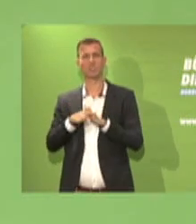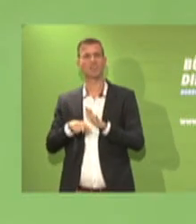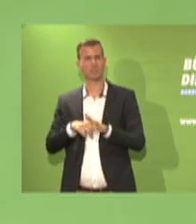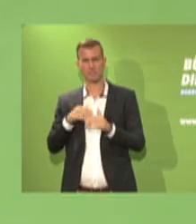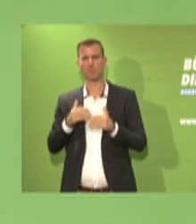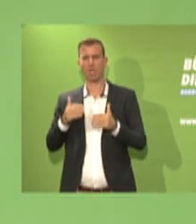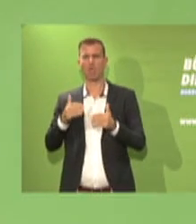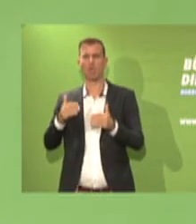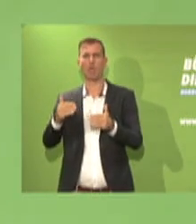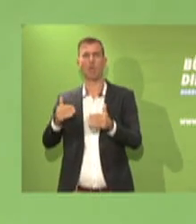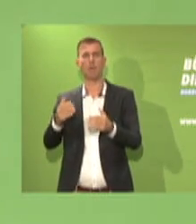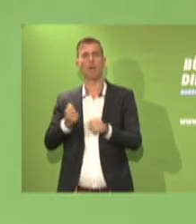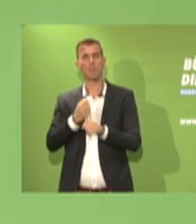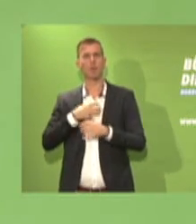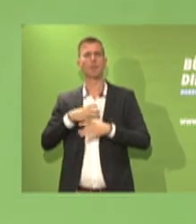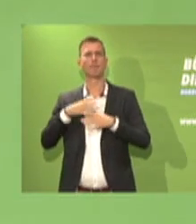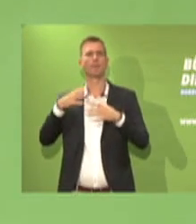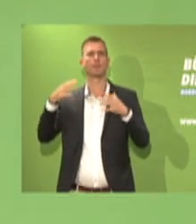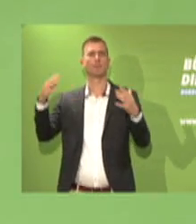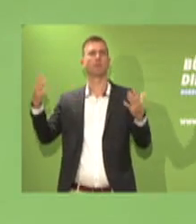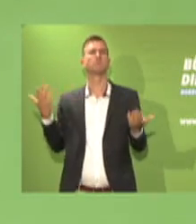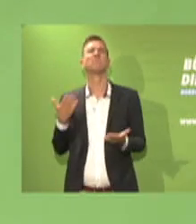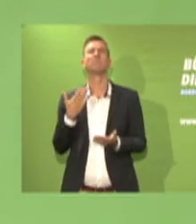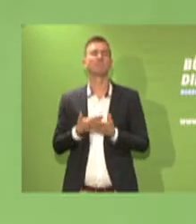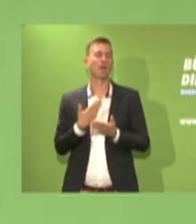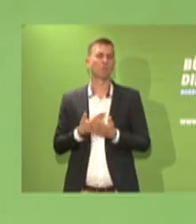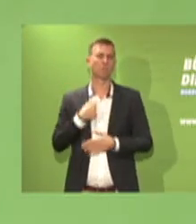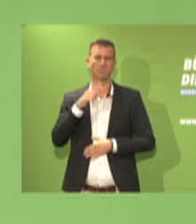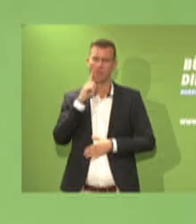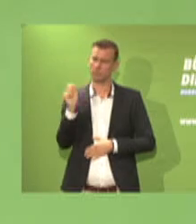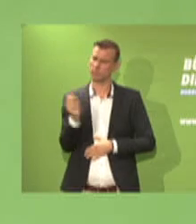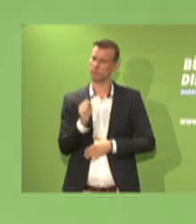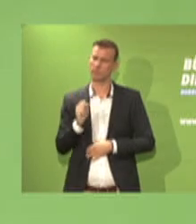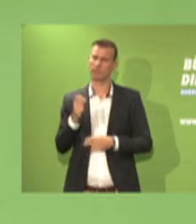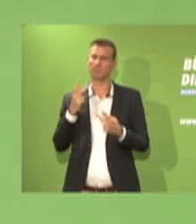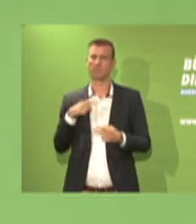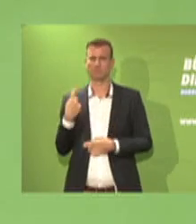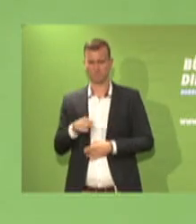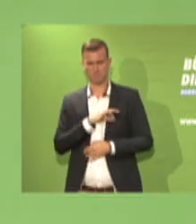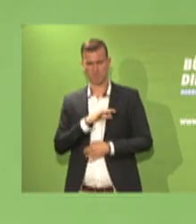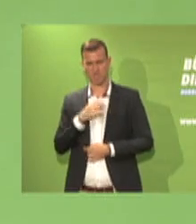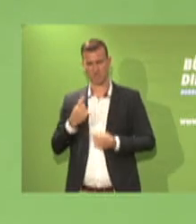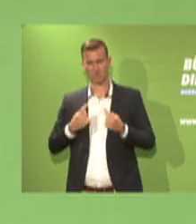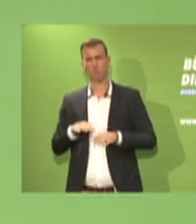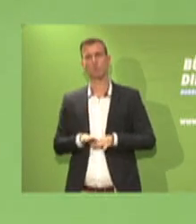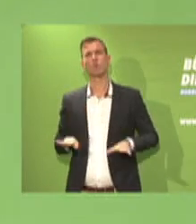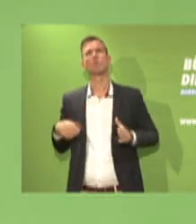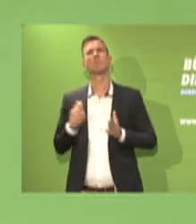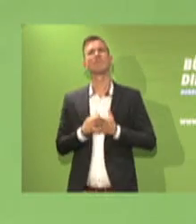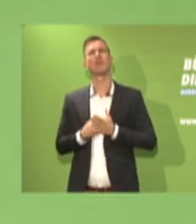weniger, sondern es wird größer. Deswegen glaube ich, dass es ganz wichtig ist, dass wir als Grüne mit unseren Grundwerten